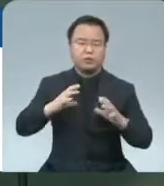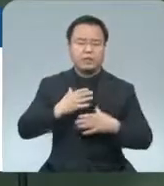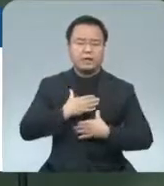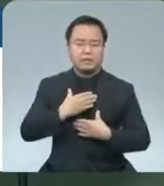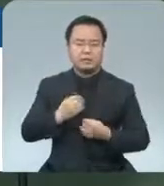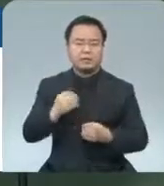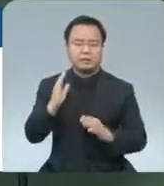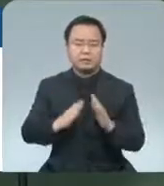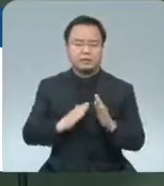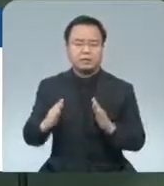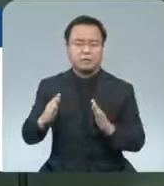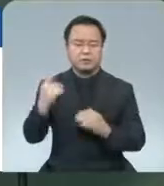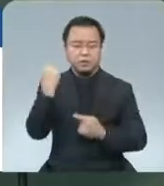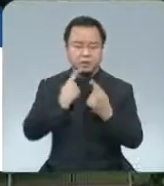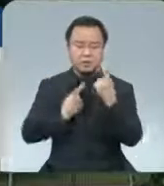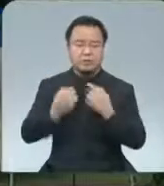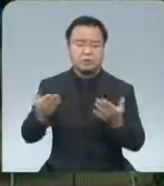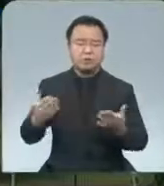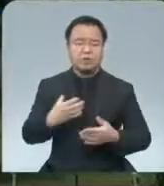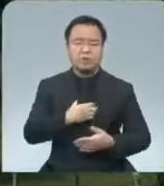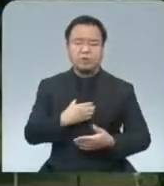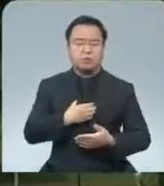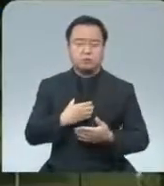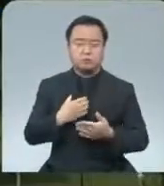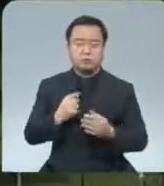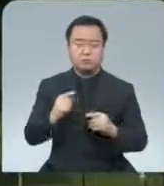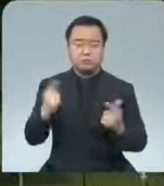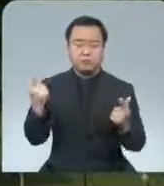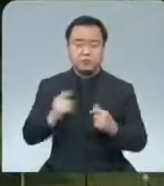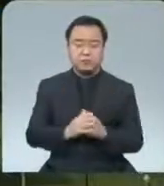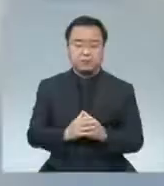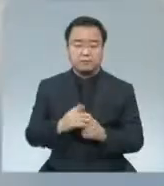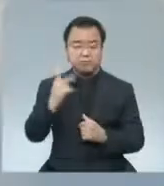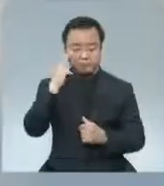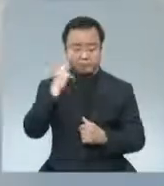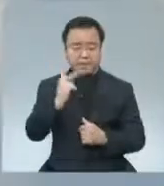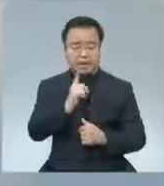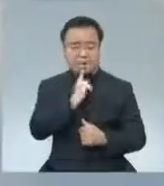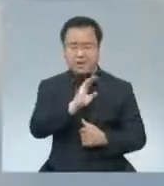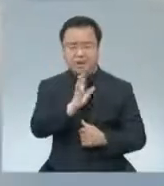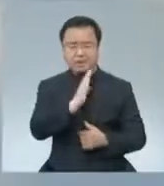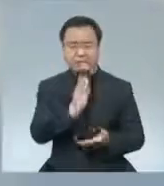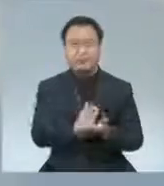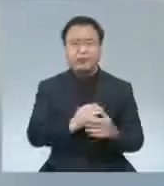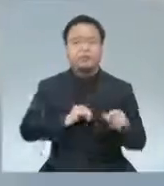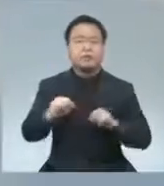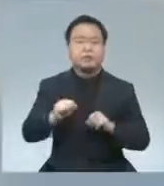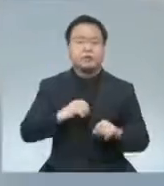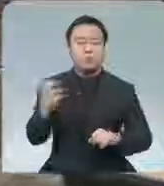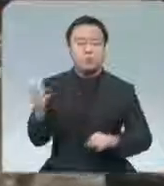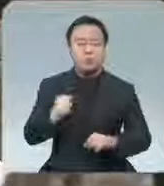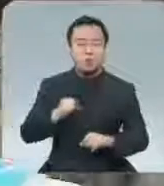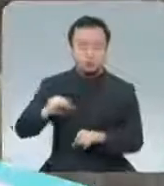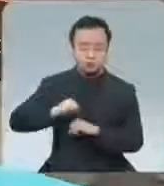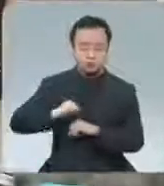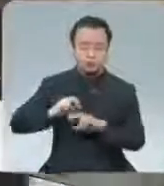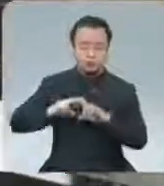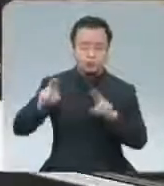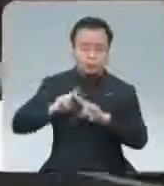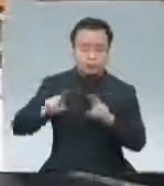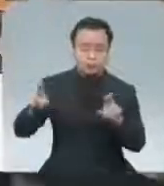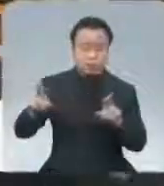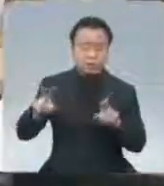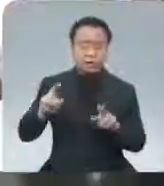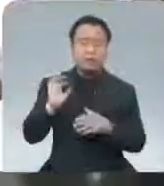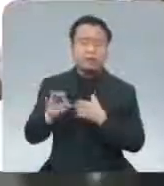keamanan Amerika Serikat atau negara tetangga Korea Selatan menurutnya apabila Amerika Serikat menarik ancaman militer terhadap Korea